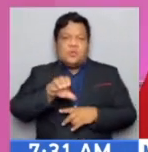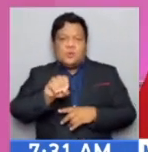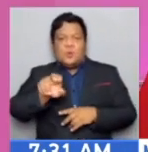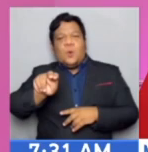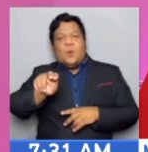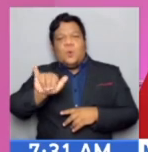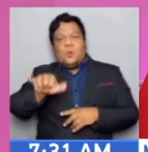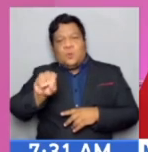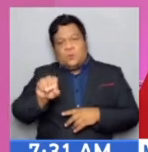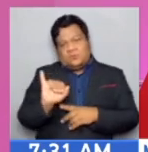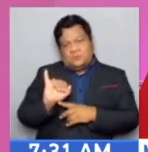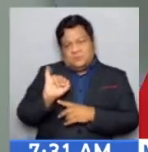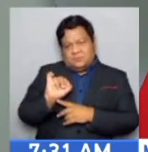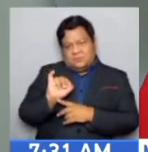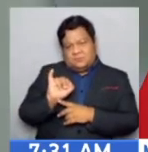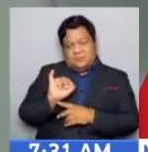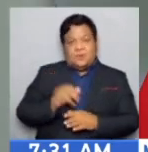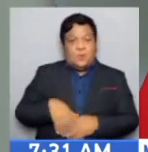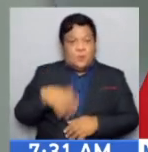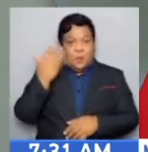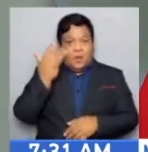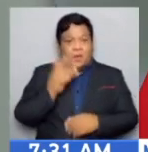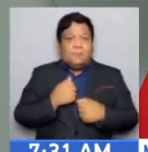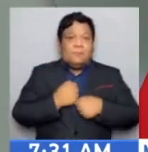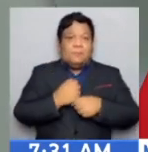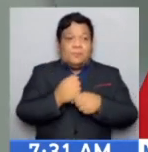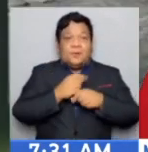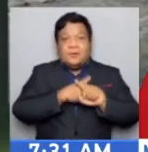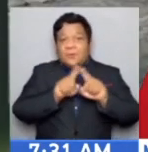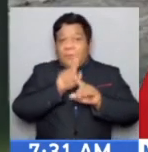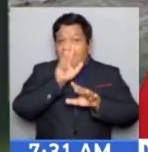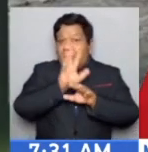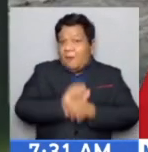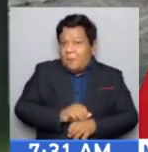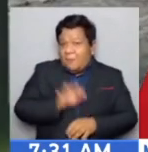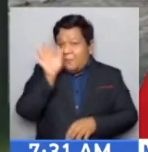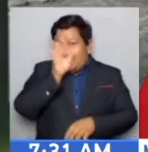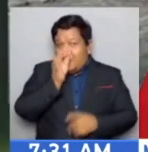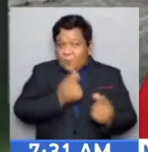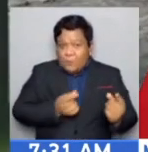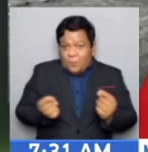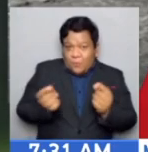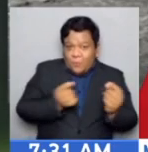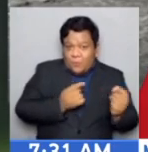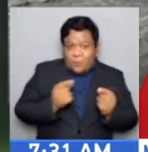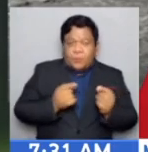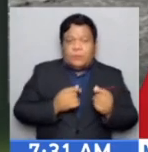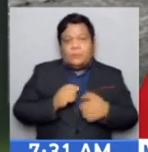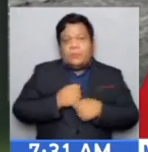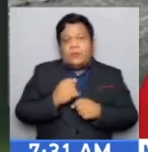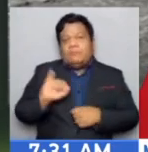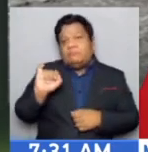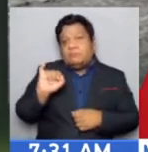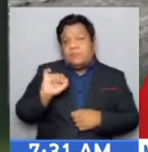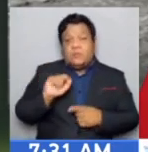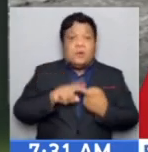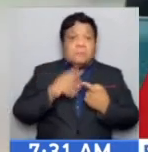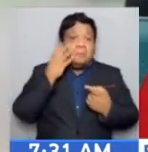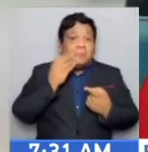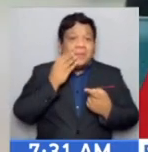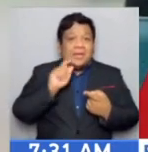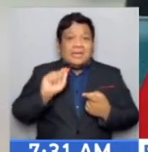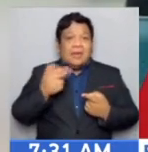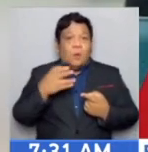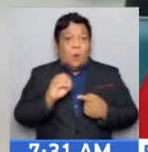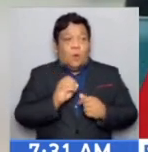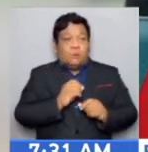pandar gawa ng Conyo version ang mga pangkaraniwang Pinoy at hindi lamang siya naging magtataho. Sabi Kurt!